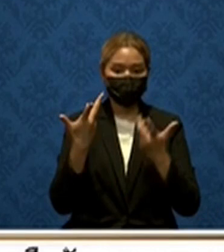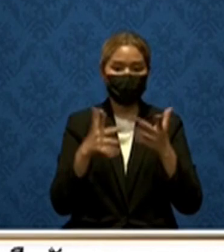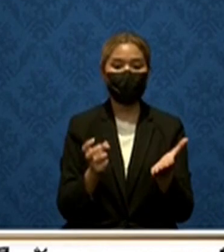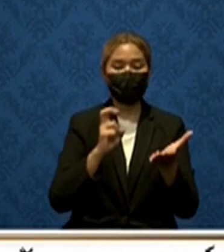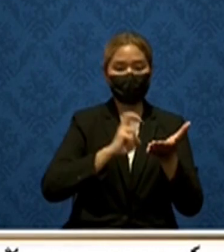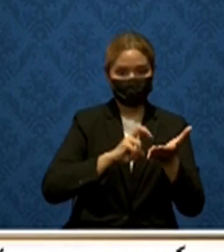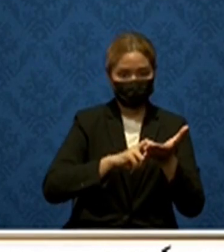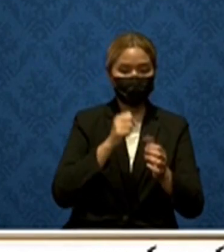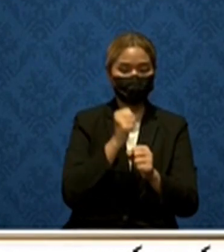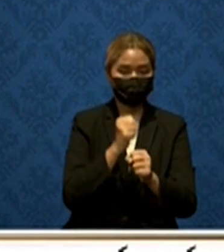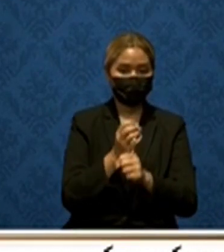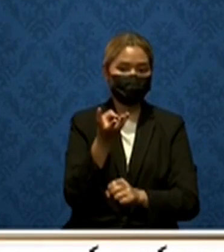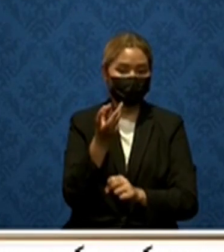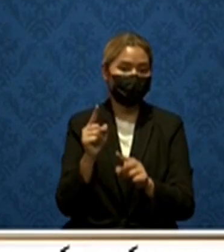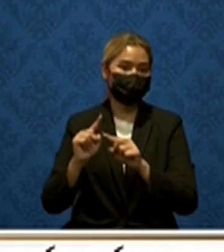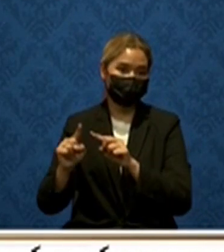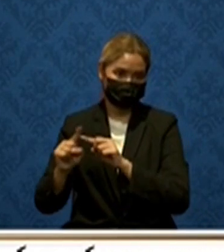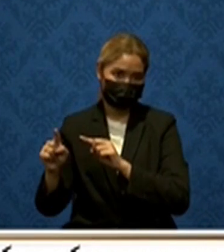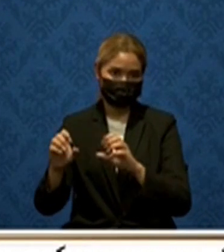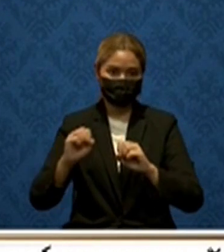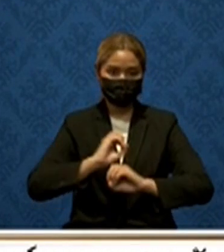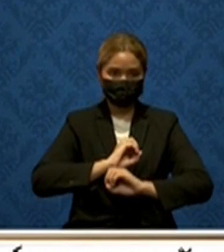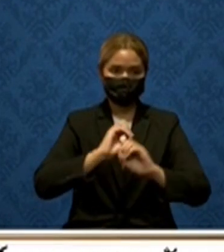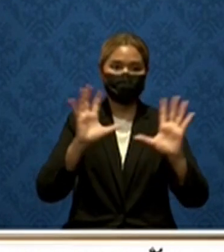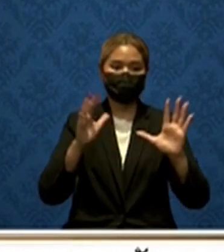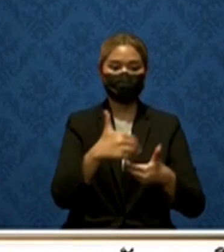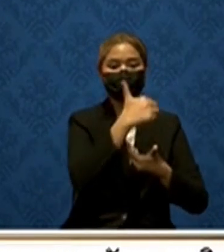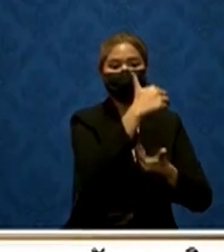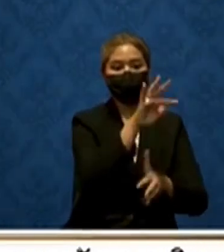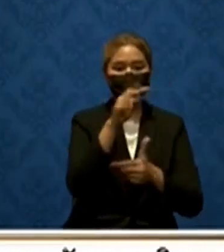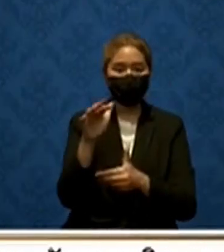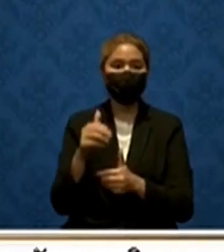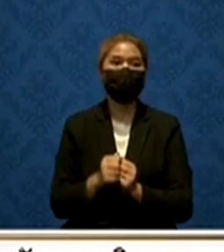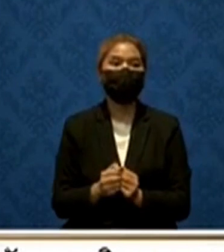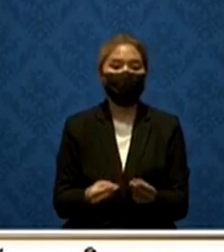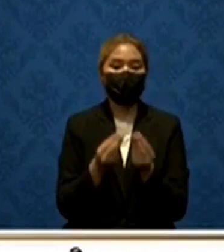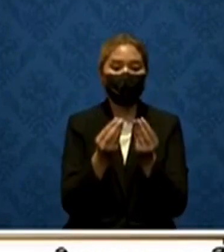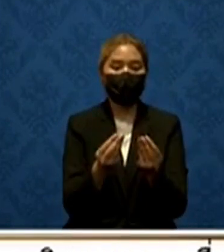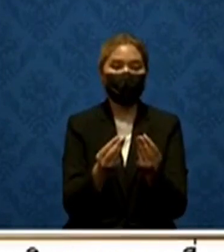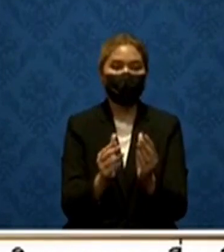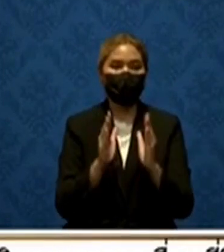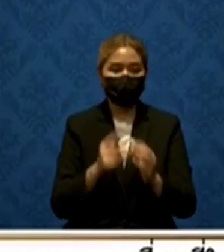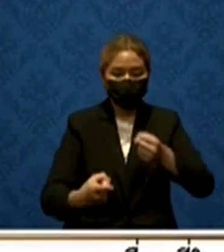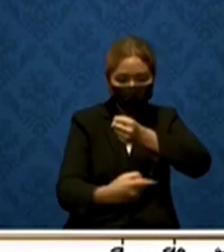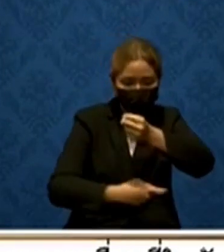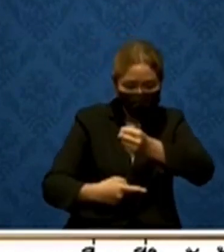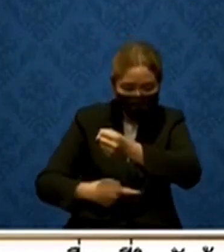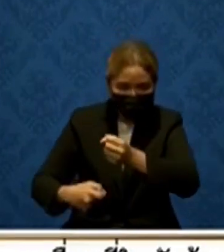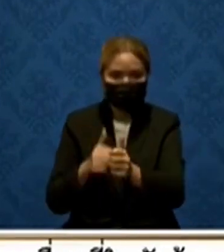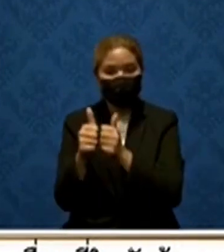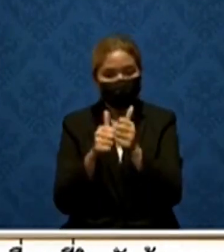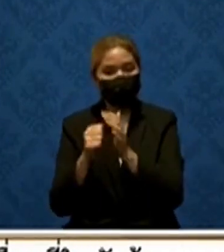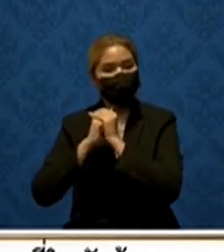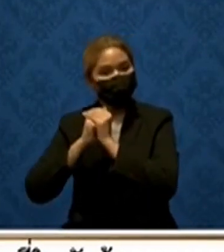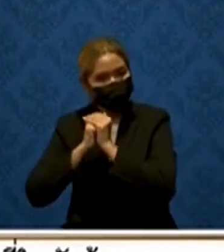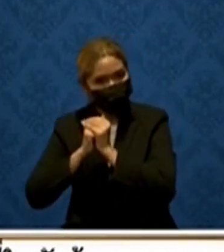ันแล้วก็ทำเป็นผานิตแล้วก็ส่งให้ชาวนาเอาไปปลูกขายแ่งกัเวียดนามจีนต่ไปอิน